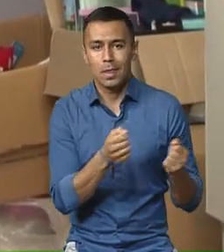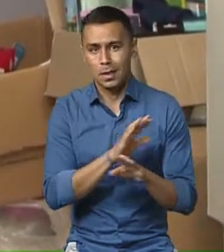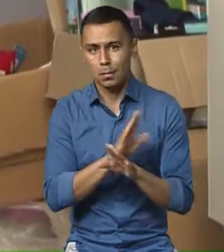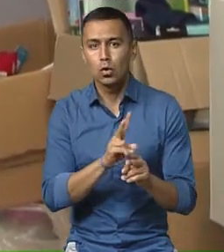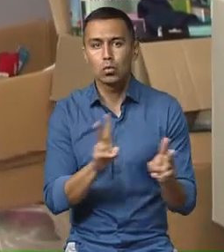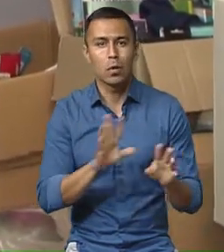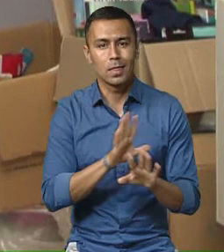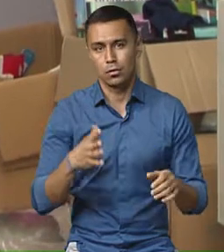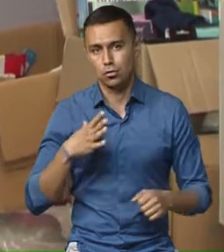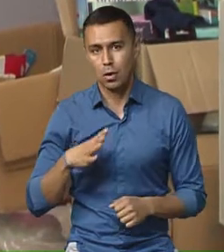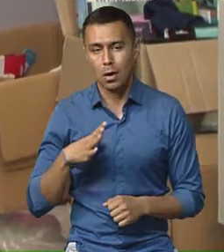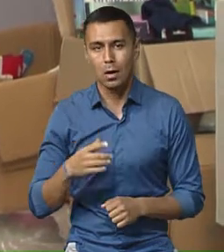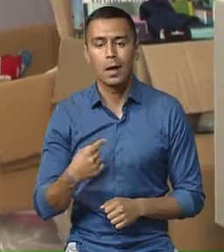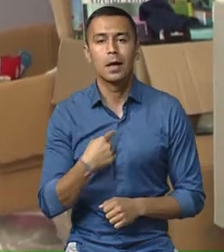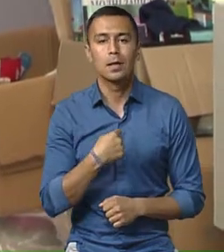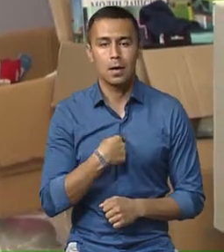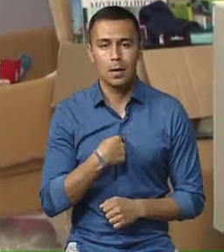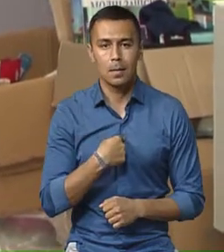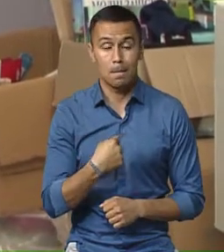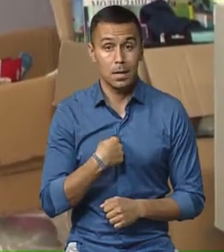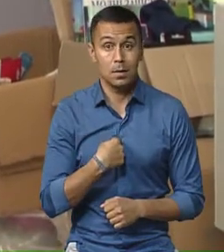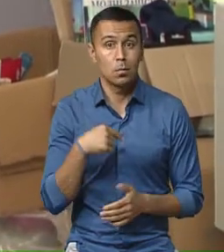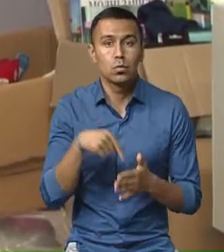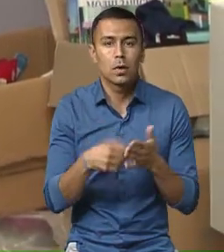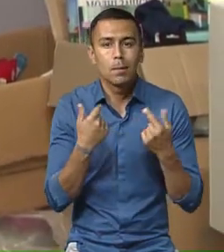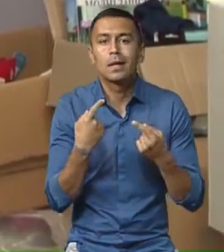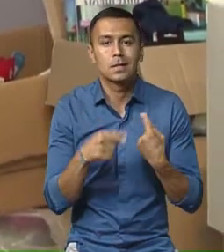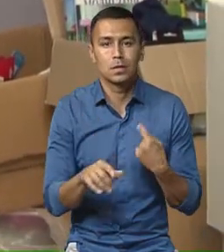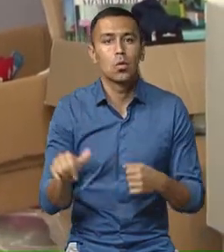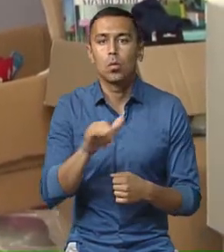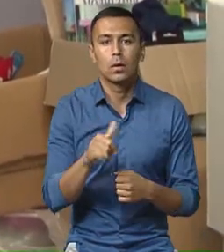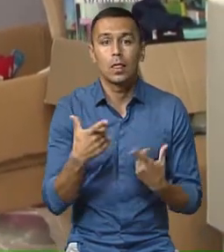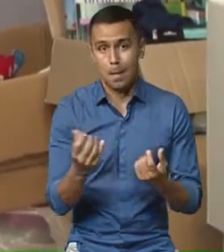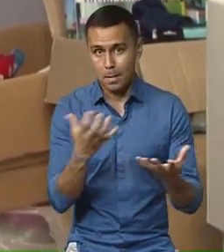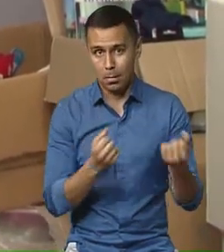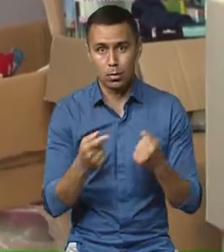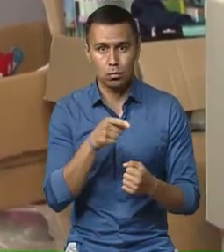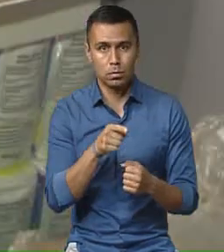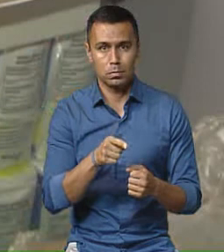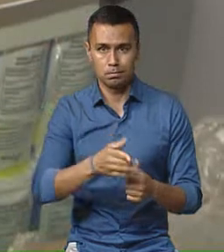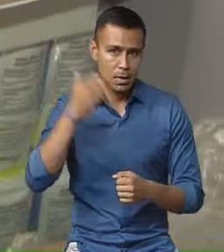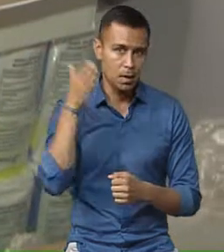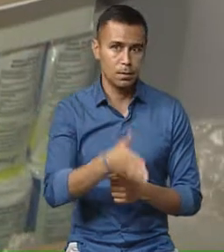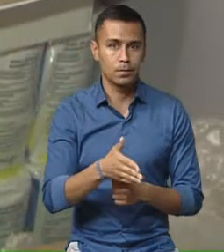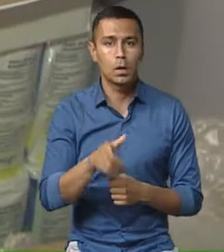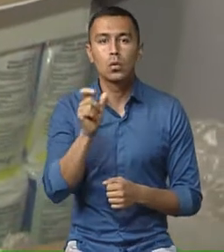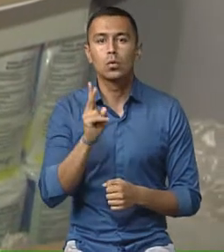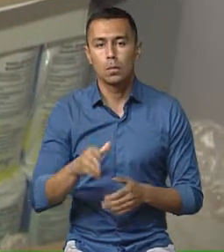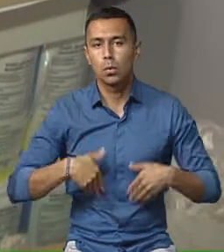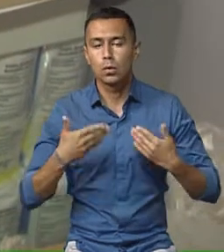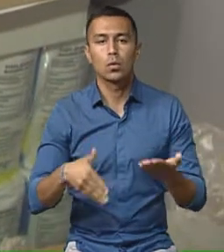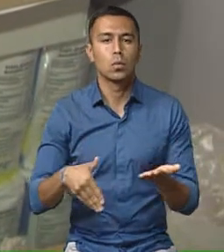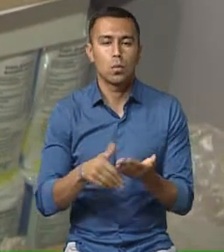ніхто ніде не чекає, і я, ну, мені, по суті, немає різниці. Куди, де приймуть, там туди поїду. Людей, які пропонують